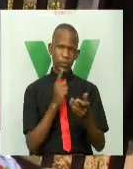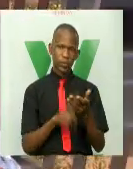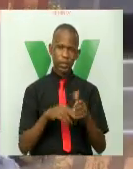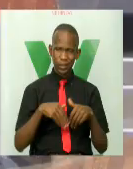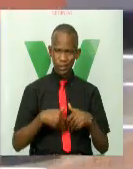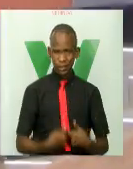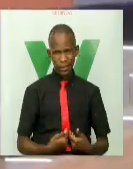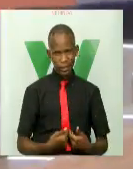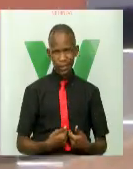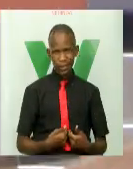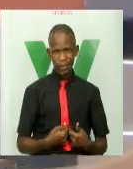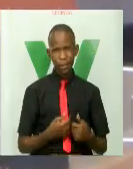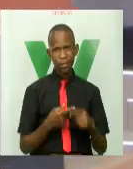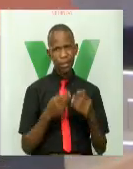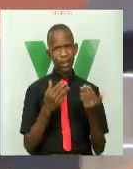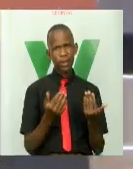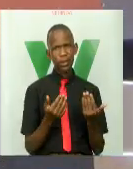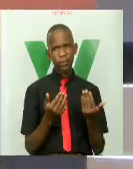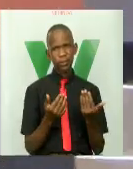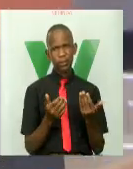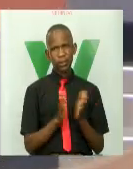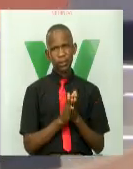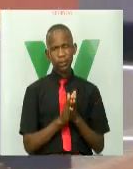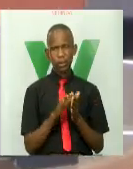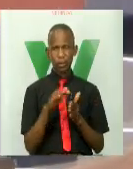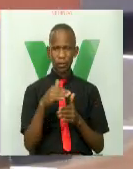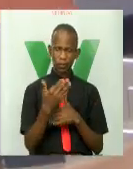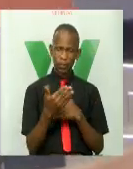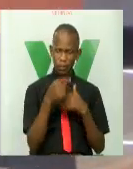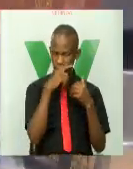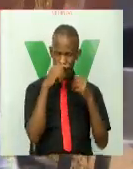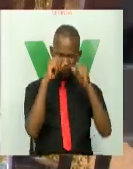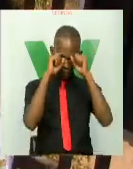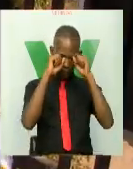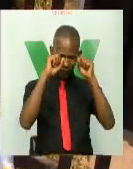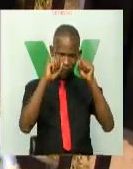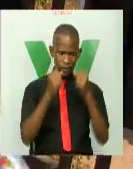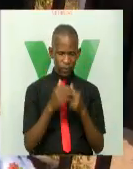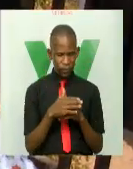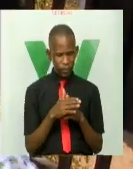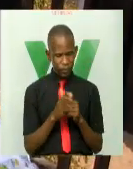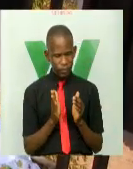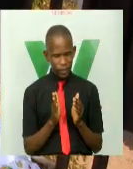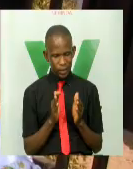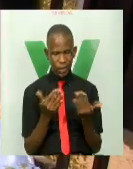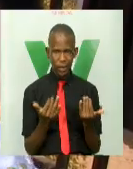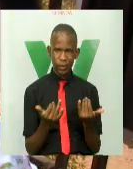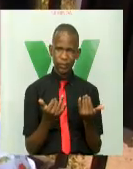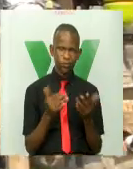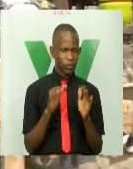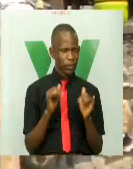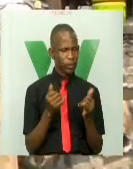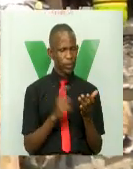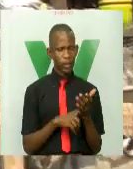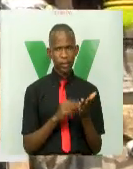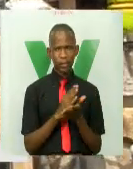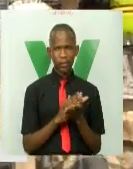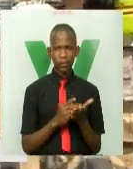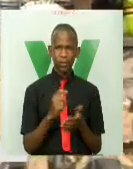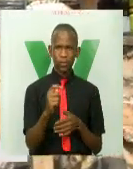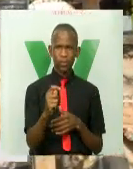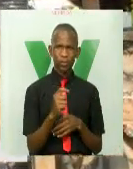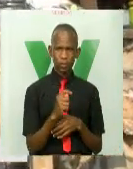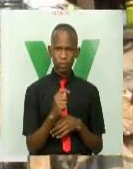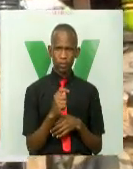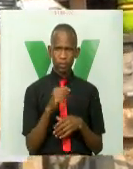wahwire nkahatiya nzike nkwayigwireho ata fazari tubona mu ntambura. Nyowo mbwire bwa